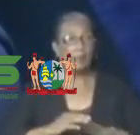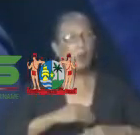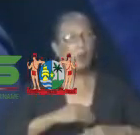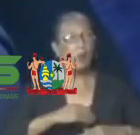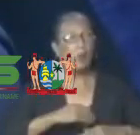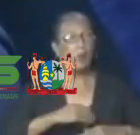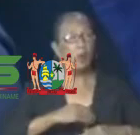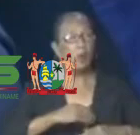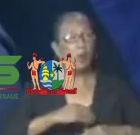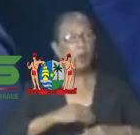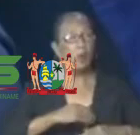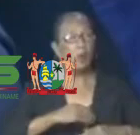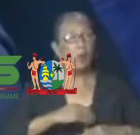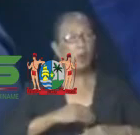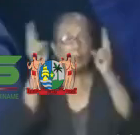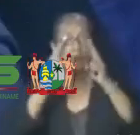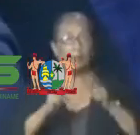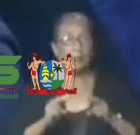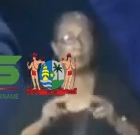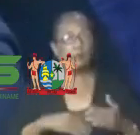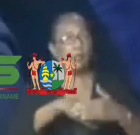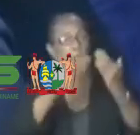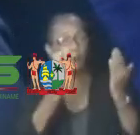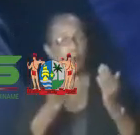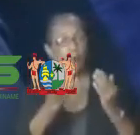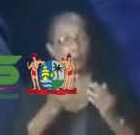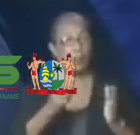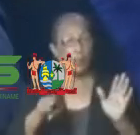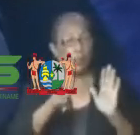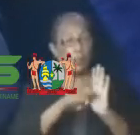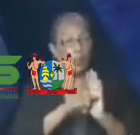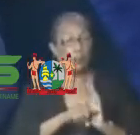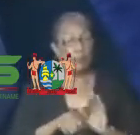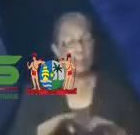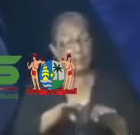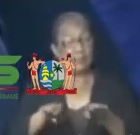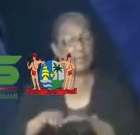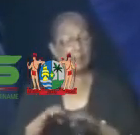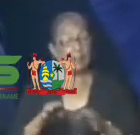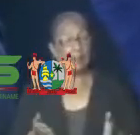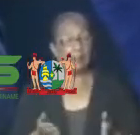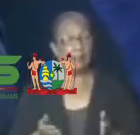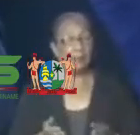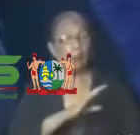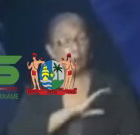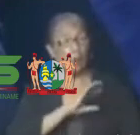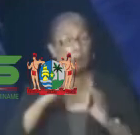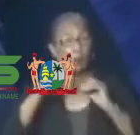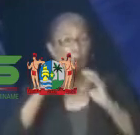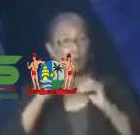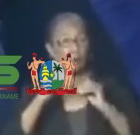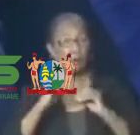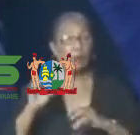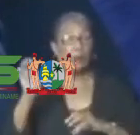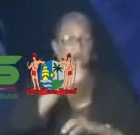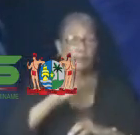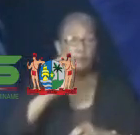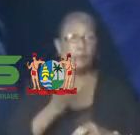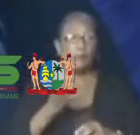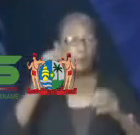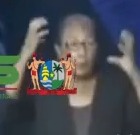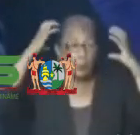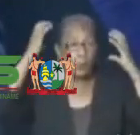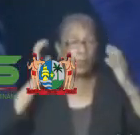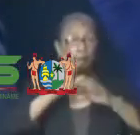ontwikkelen met het achtnemen van de internationale milieunormen en standaarden. We zullen ook bespreken regionale vraagstukken zoals kwestie